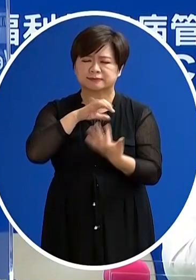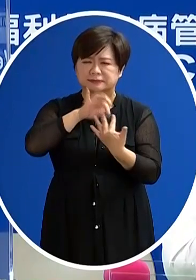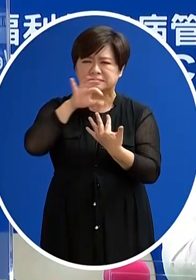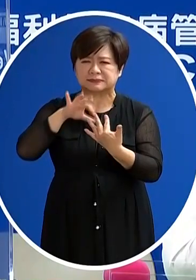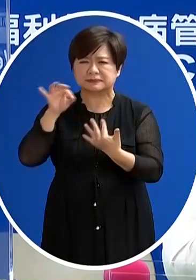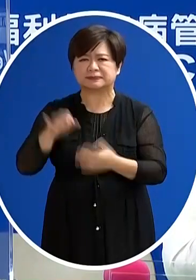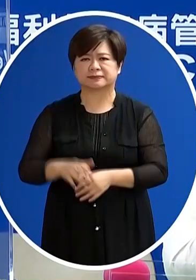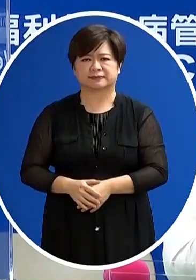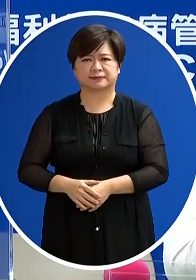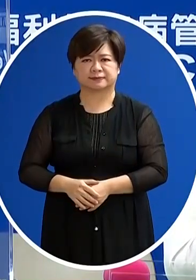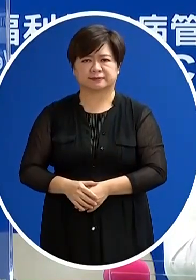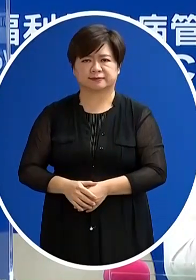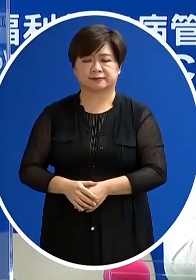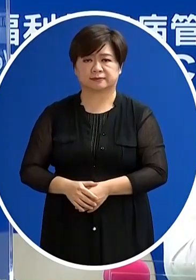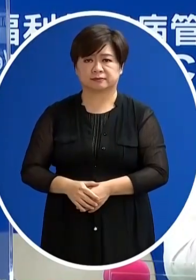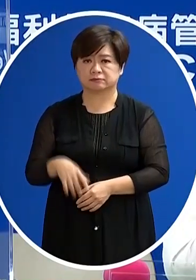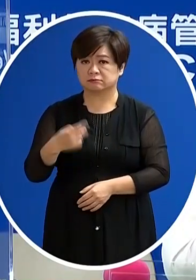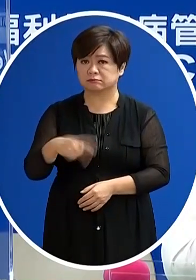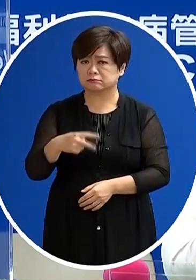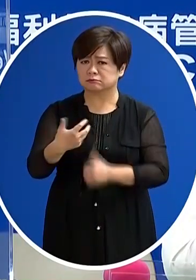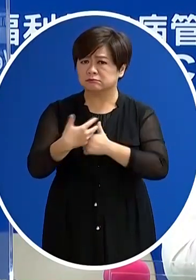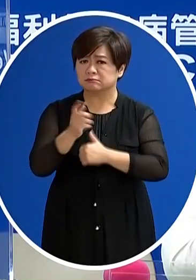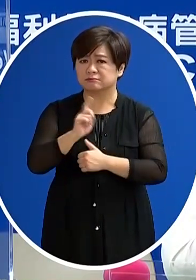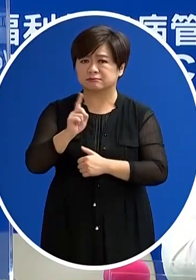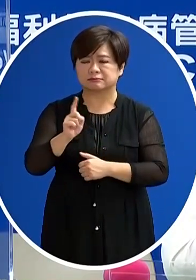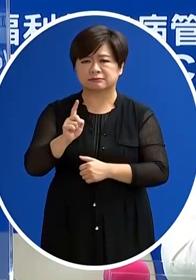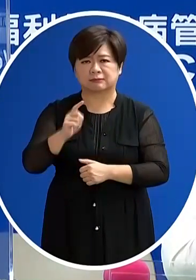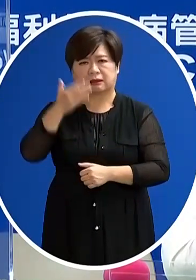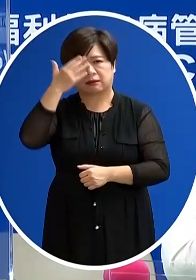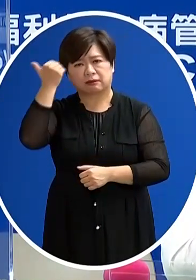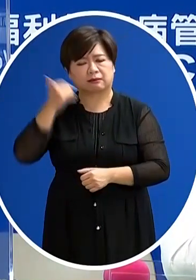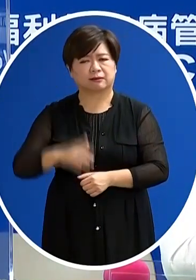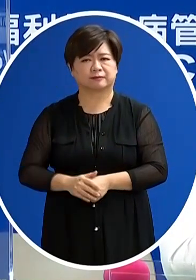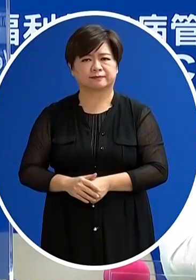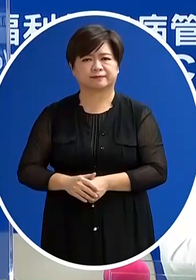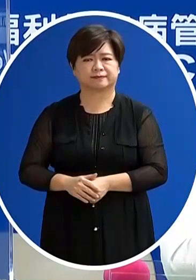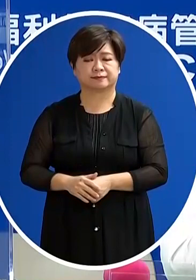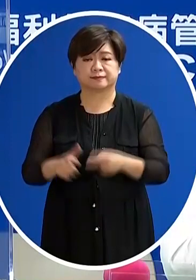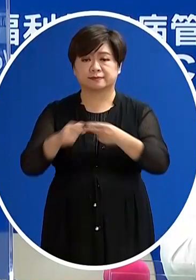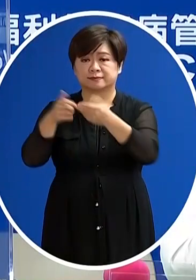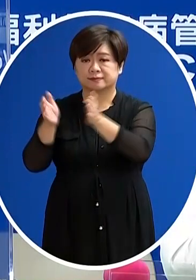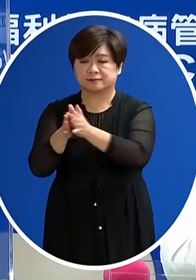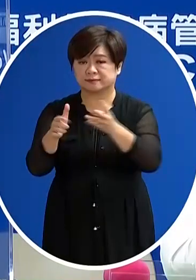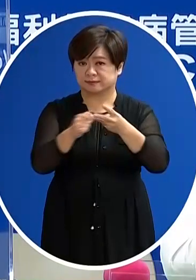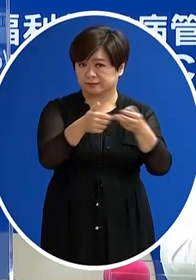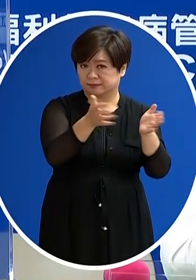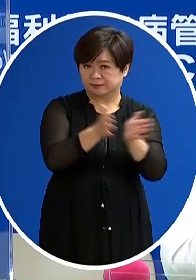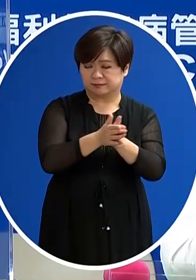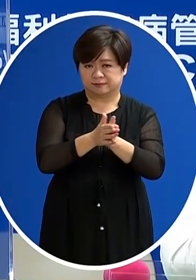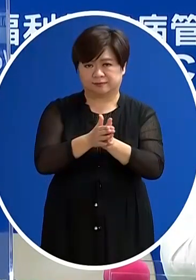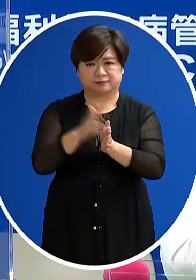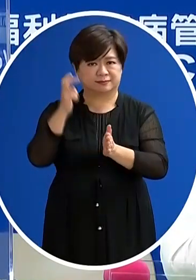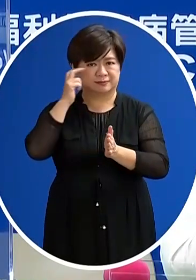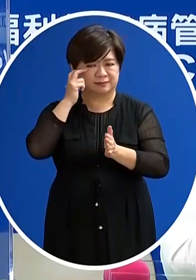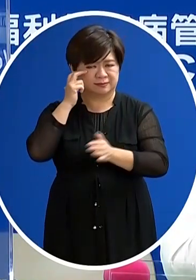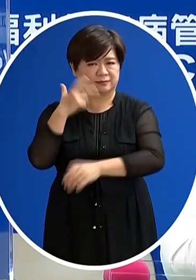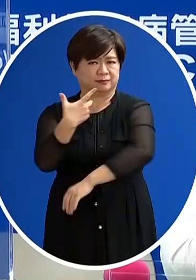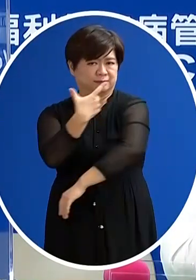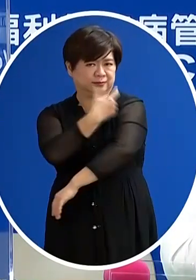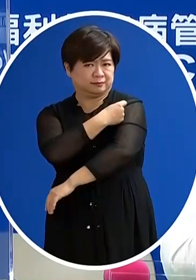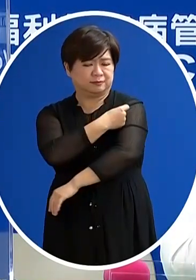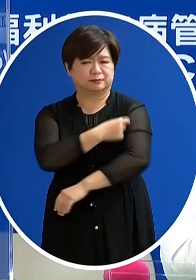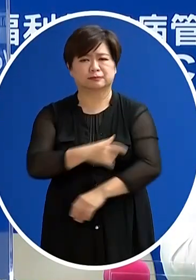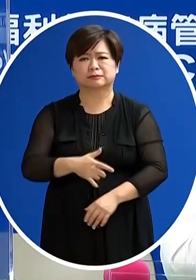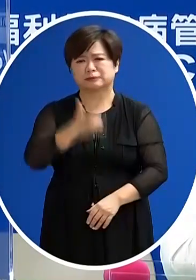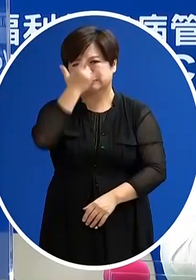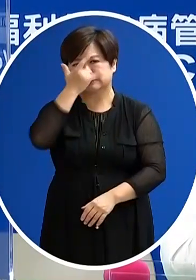然后至于刚刚讲说什么， 哎，那个第二轮第三轮打莫德纳的民众居多想要打的，